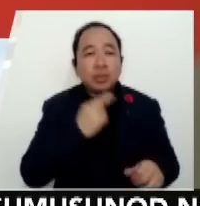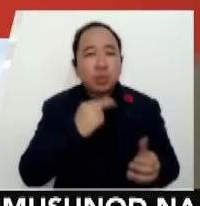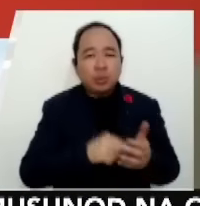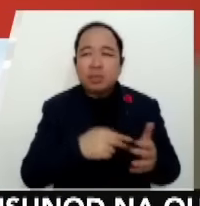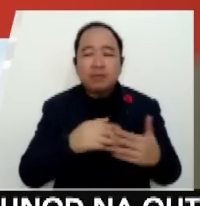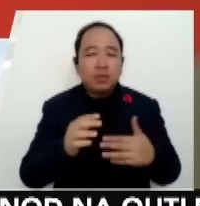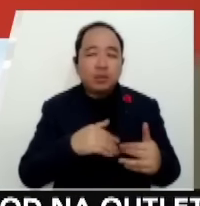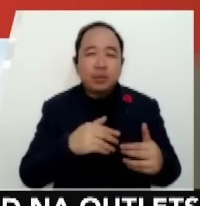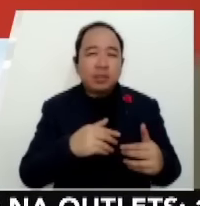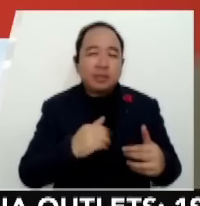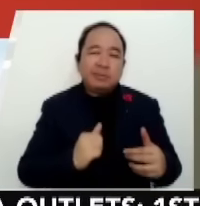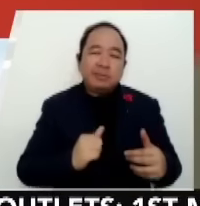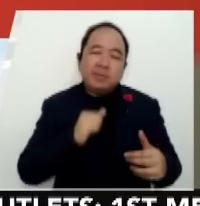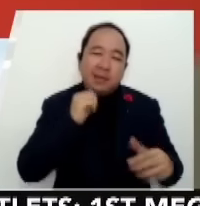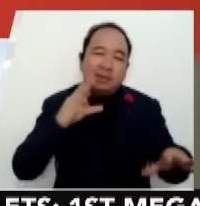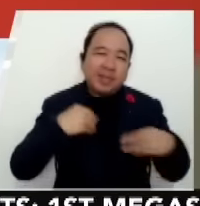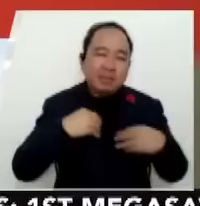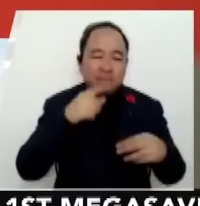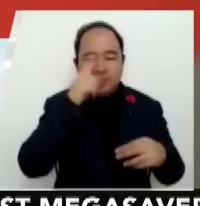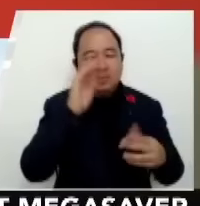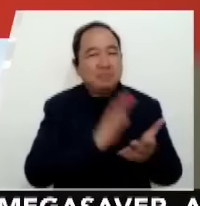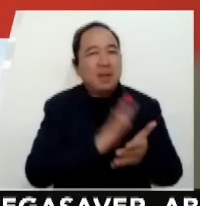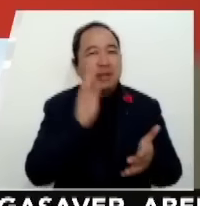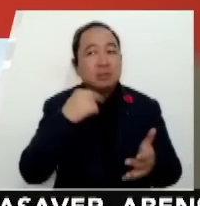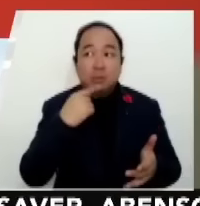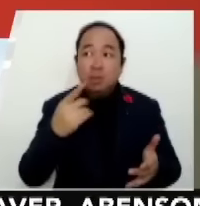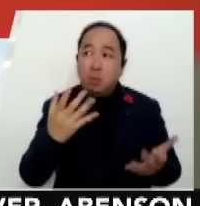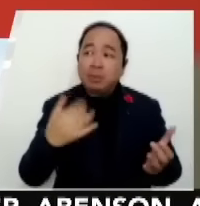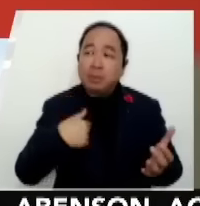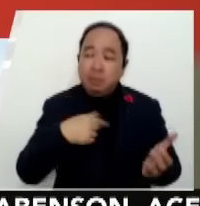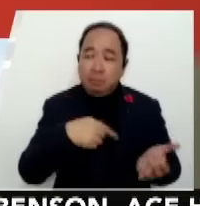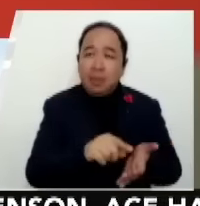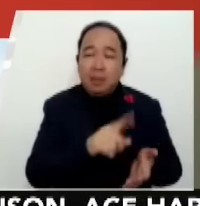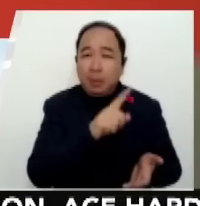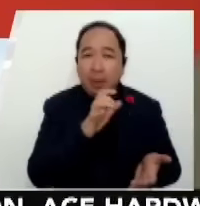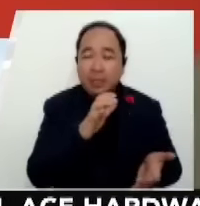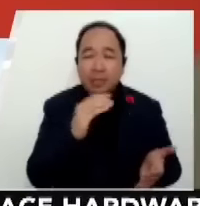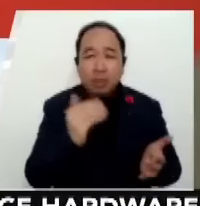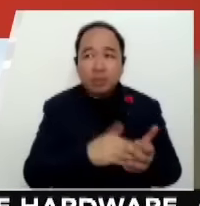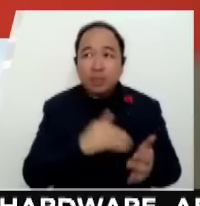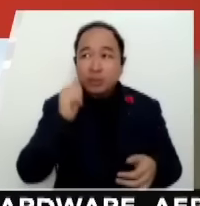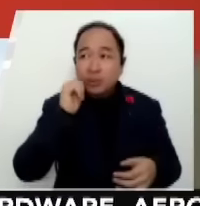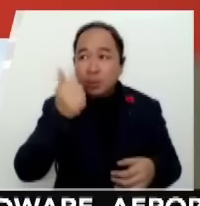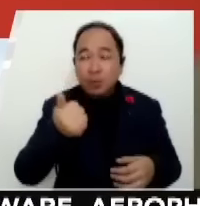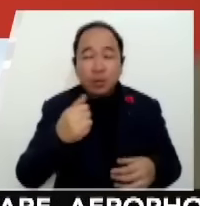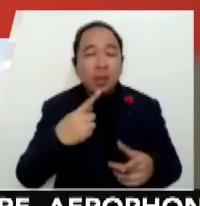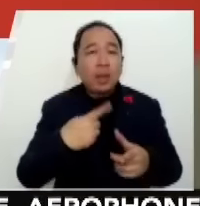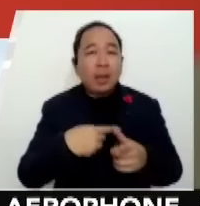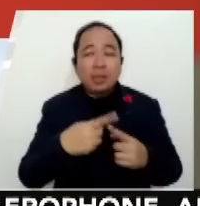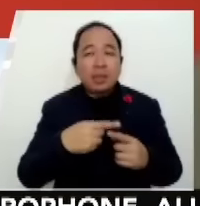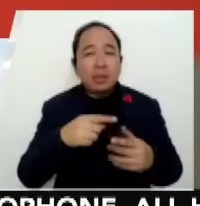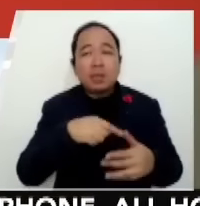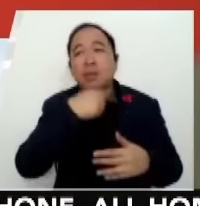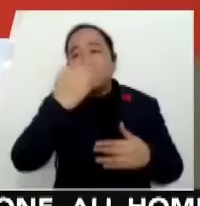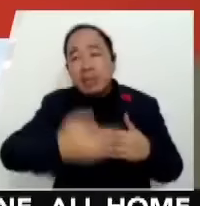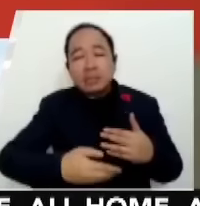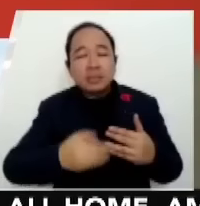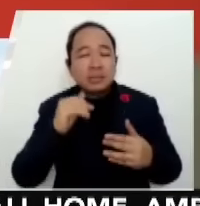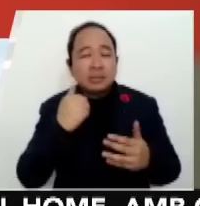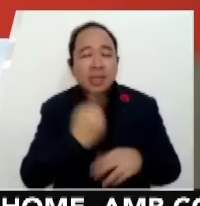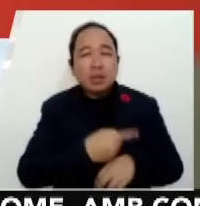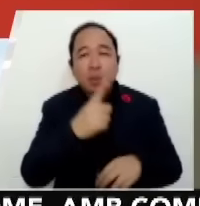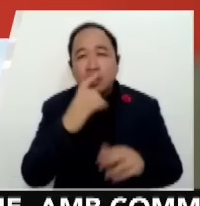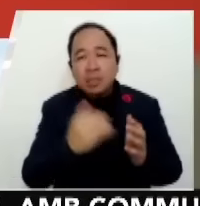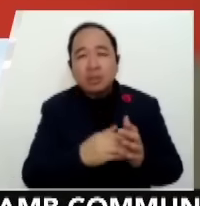eh. Gusto nila magbayad ako 100K kinabukasan, tapos every other day 100K, tapos yung balance din sa ibang